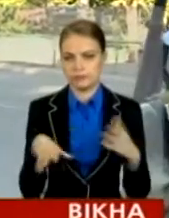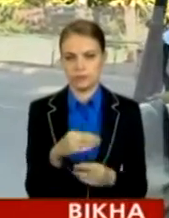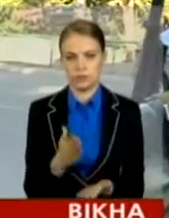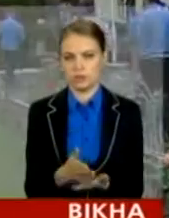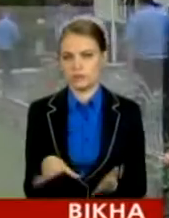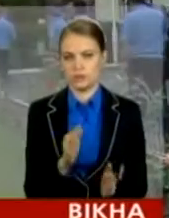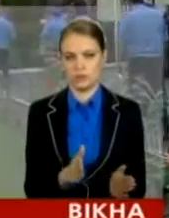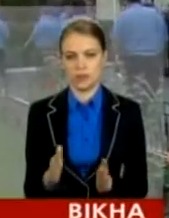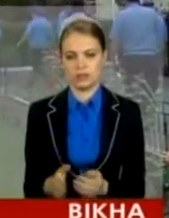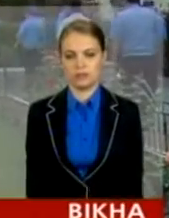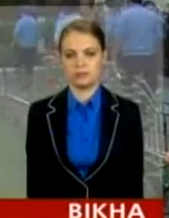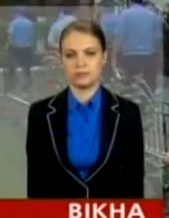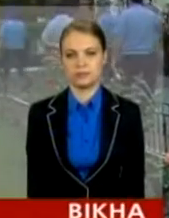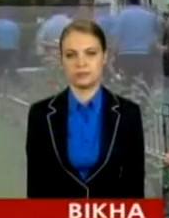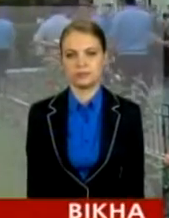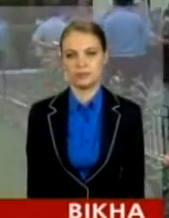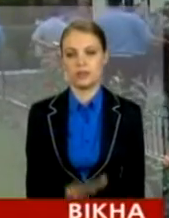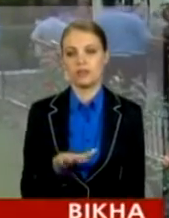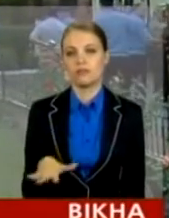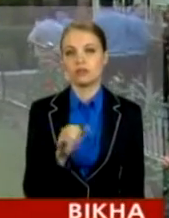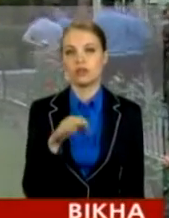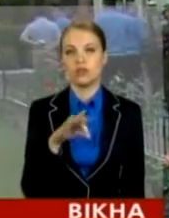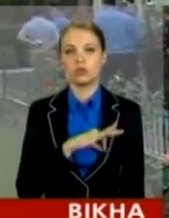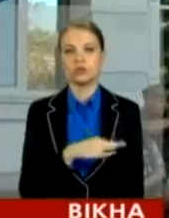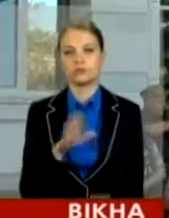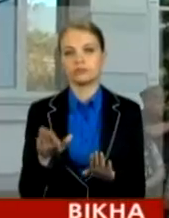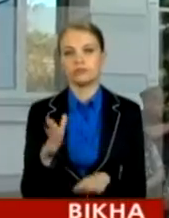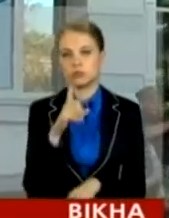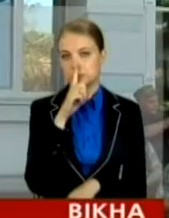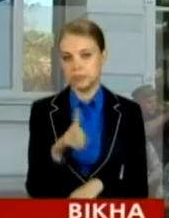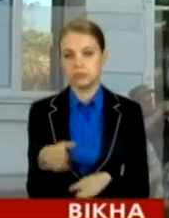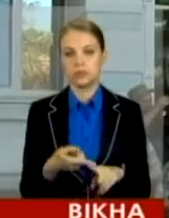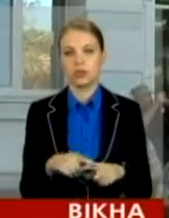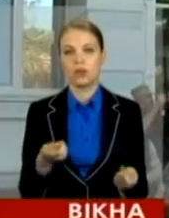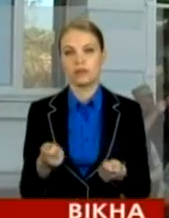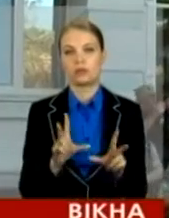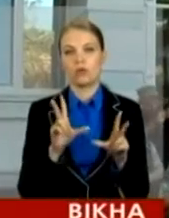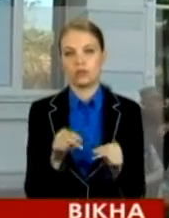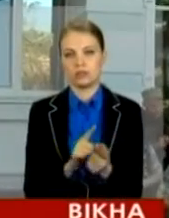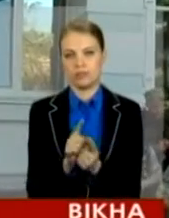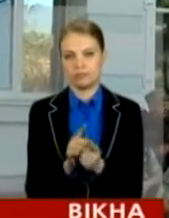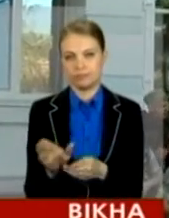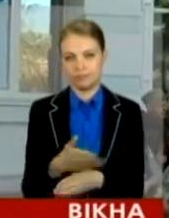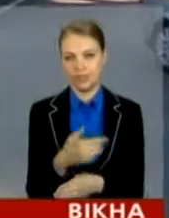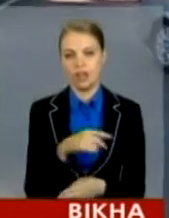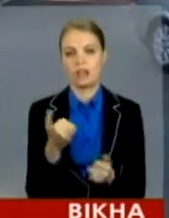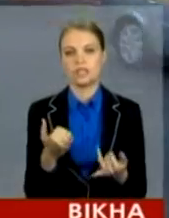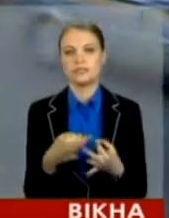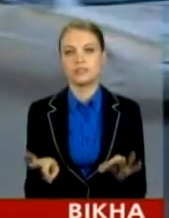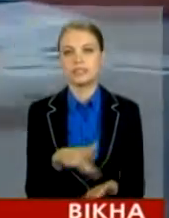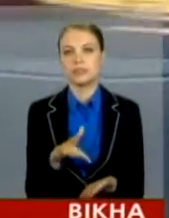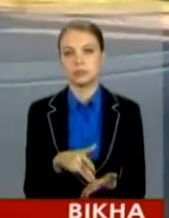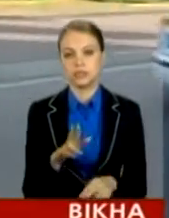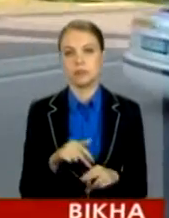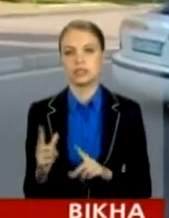все в порядку. У зоні АТО інспектори пробудуть місяць, потім керівництво обіцяє ротацію. Нині у звільнені міста